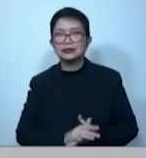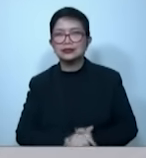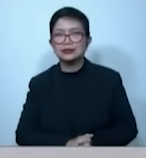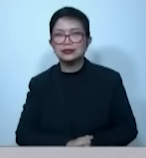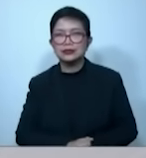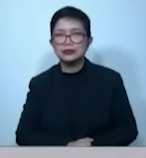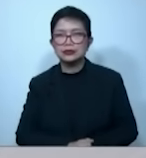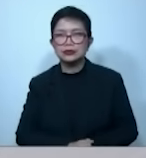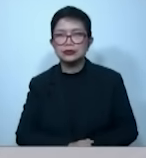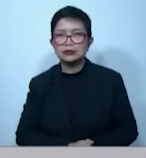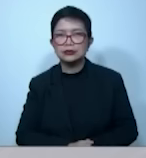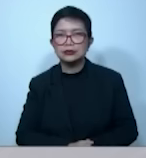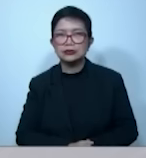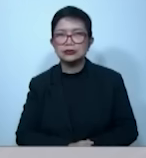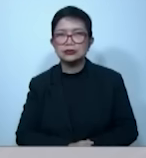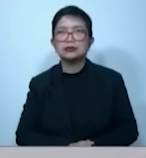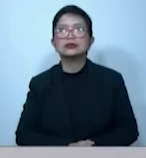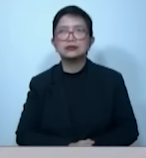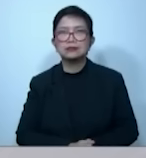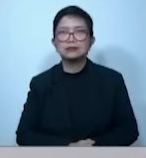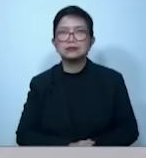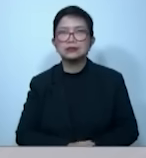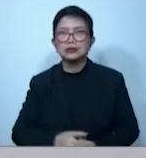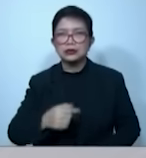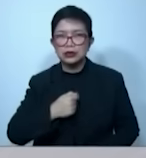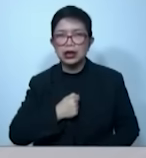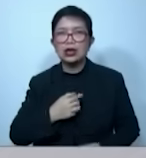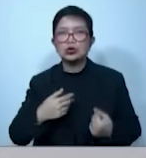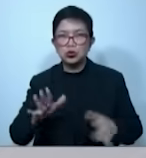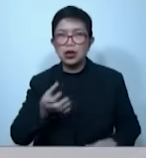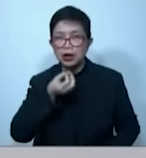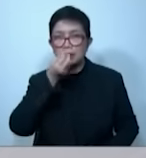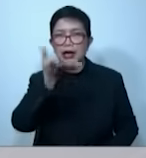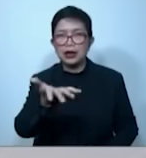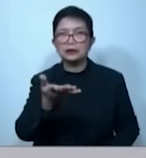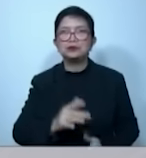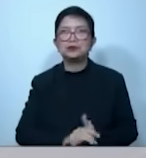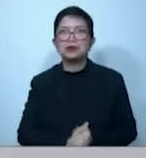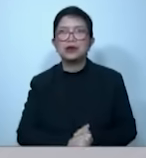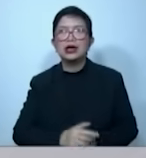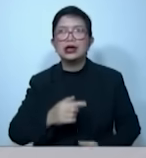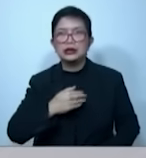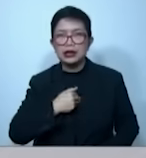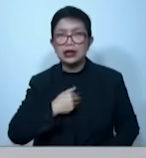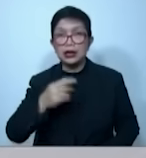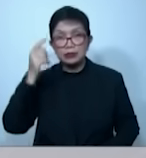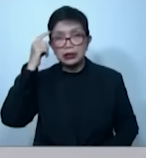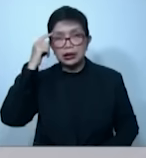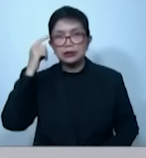Ganjar ya jadi saya tadi katakan Saya merasa